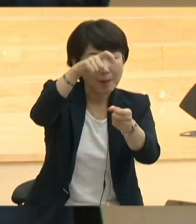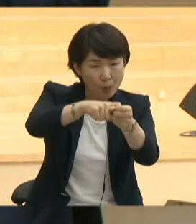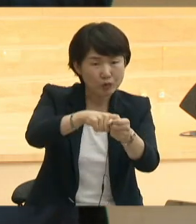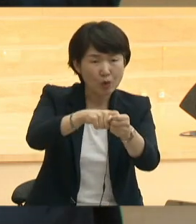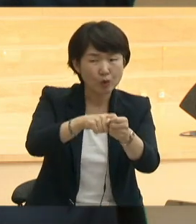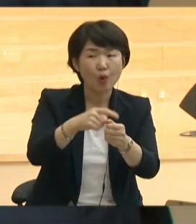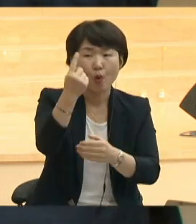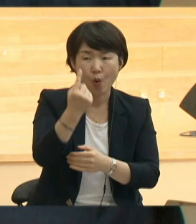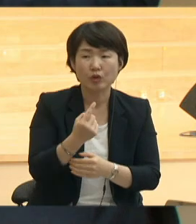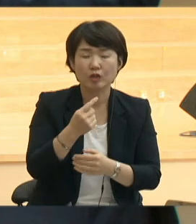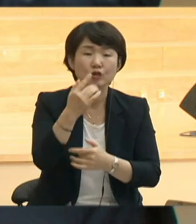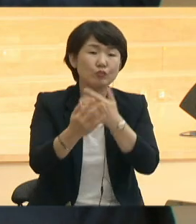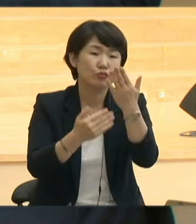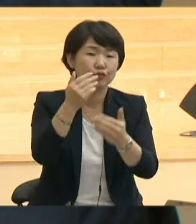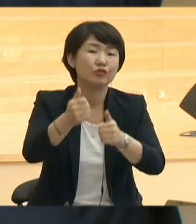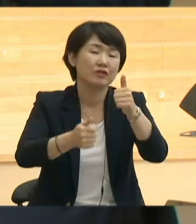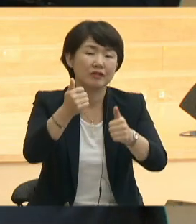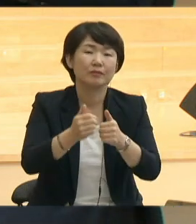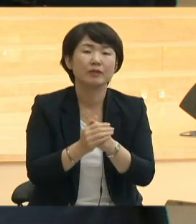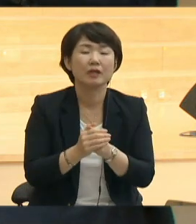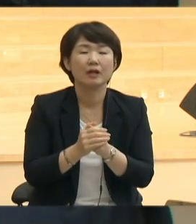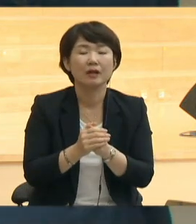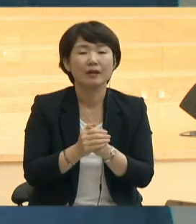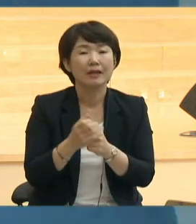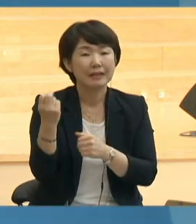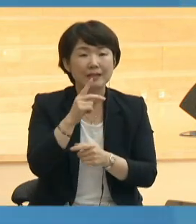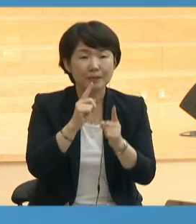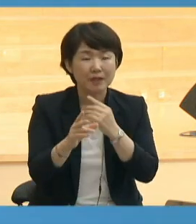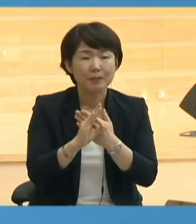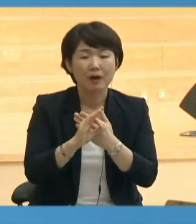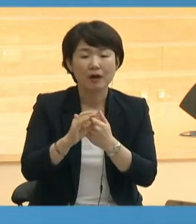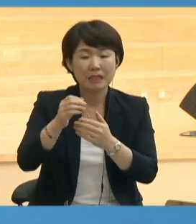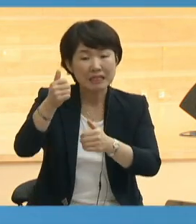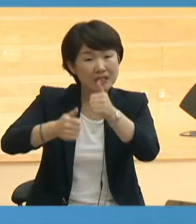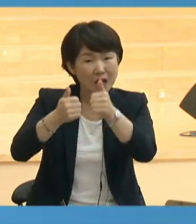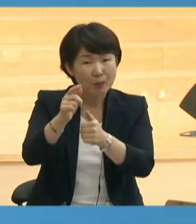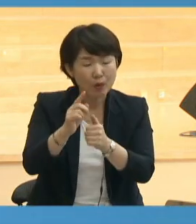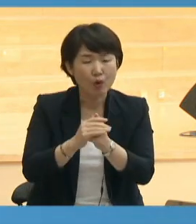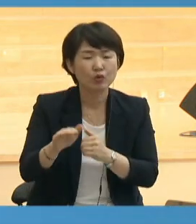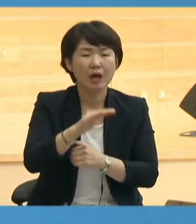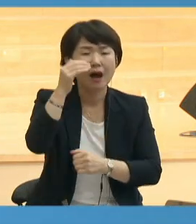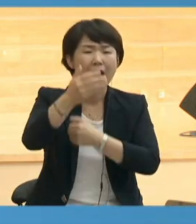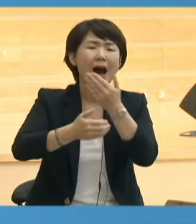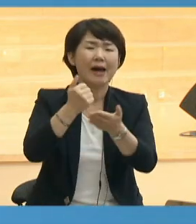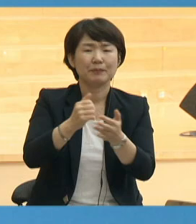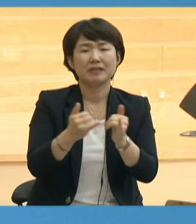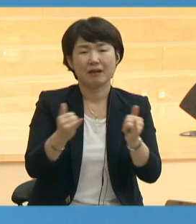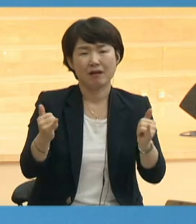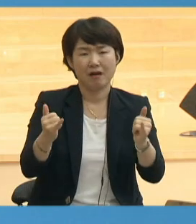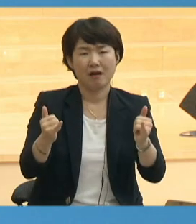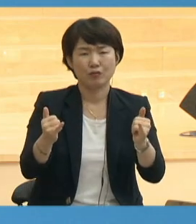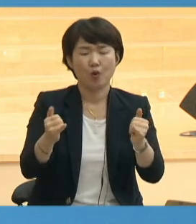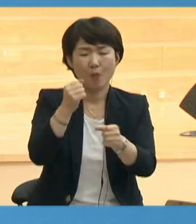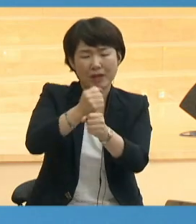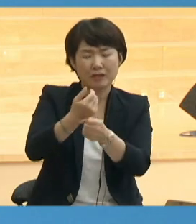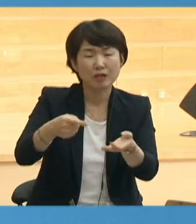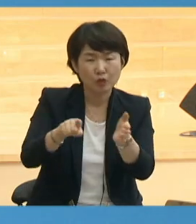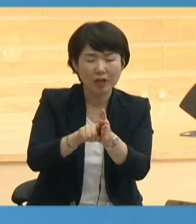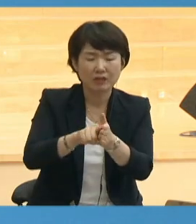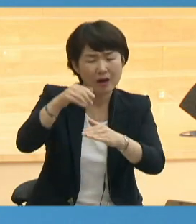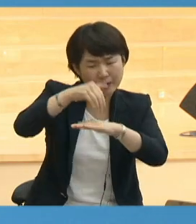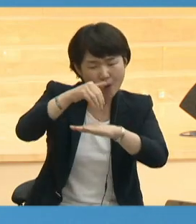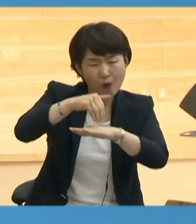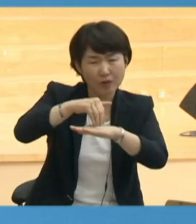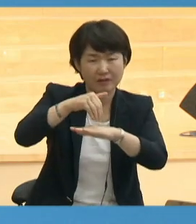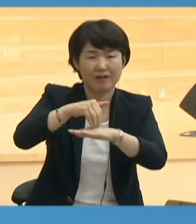어 다시 말해서 시험은 우리를 하나님의 사람으로 단련시킨다 라 양단 시켰다